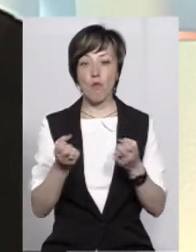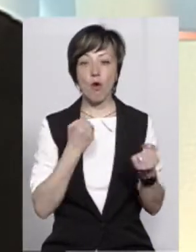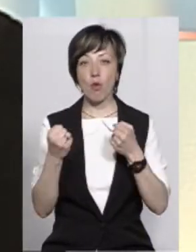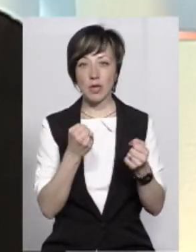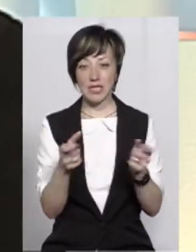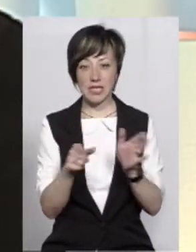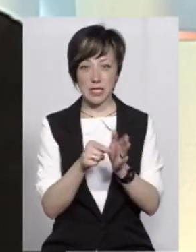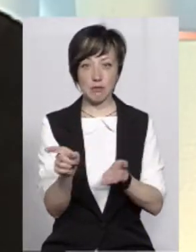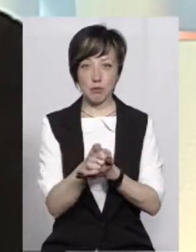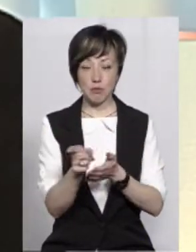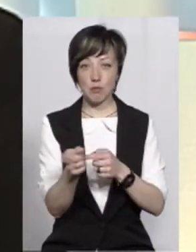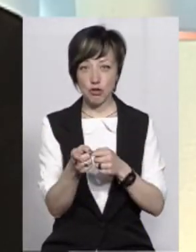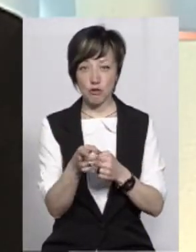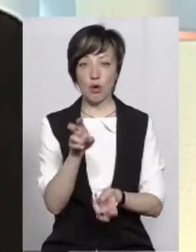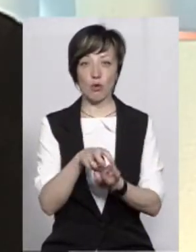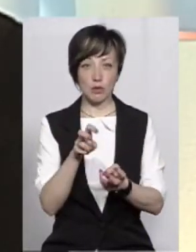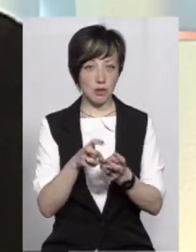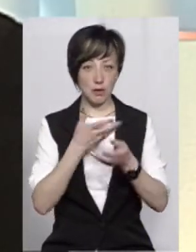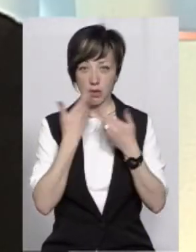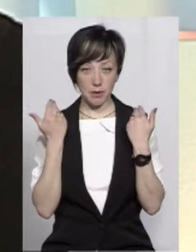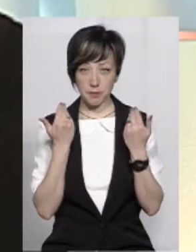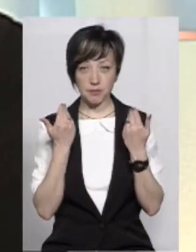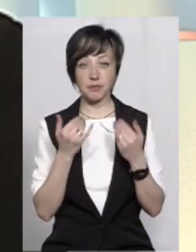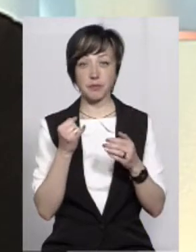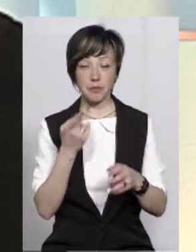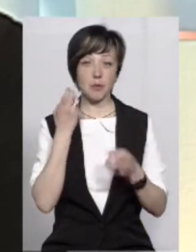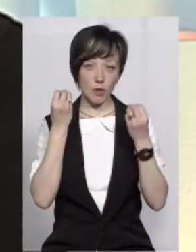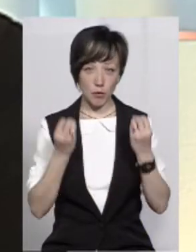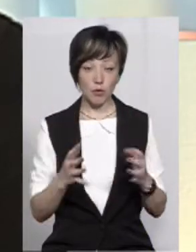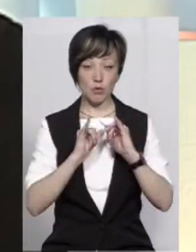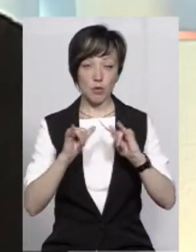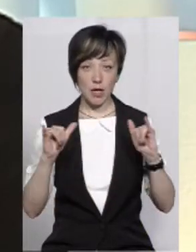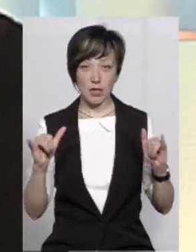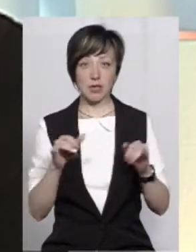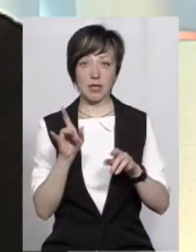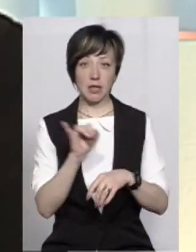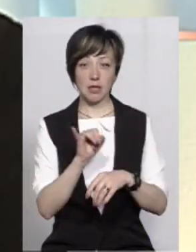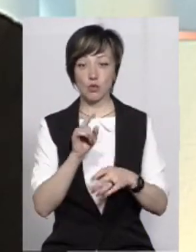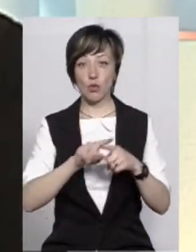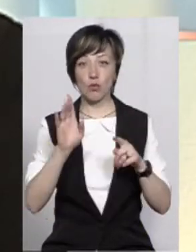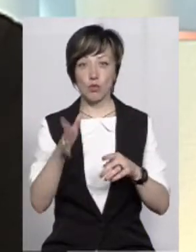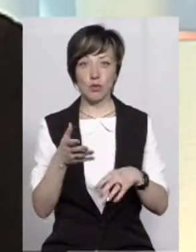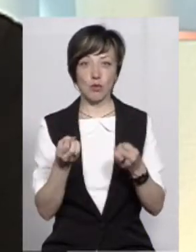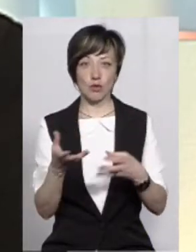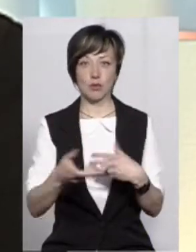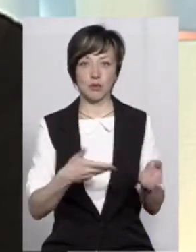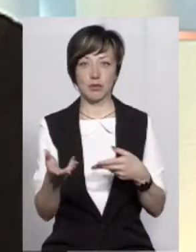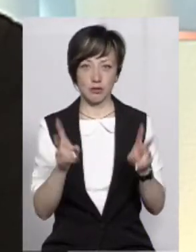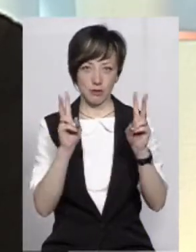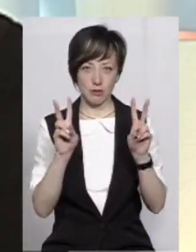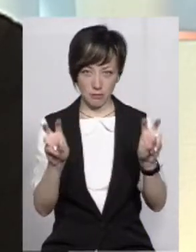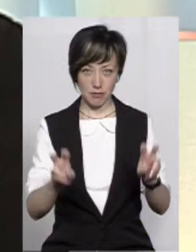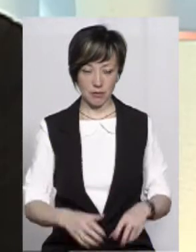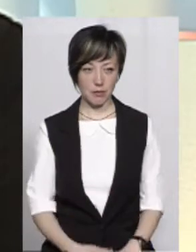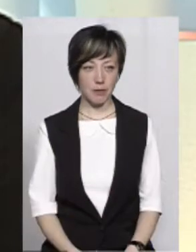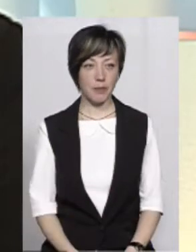зборотися зі щурами, немає з ким кому боротися з мишами, і вони просто-напросто плодяться, і вони вже, знаєте, скоро будуть там ходити, мабуть, що на Хрещатику